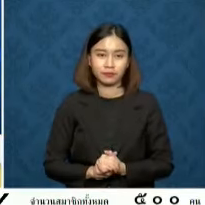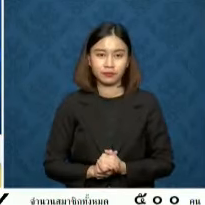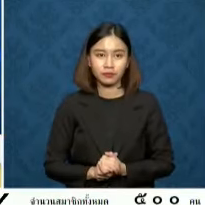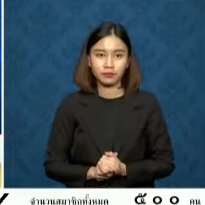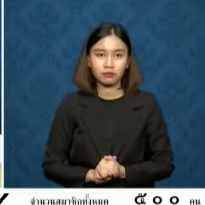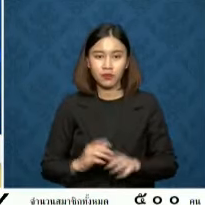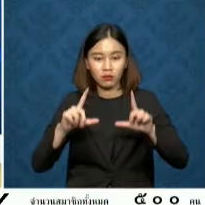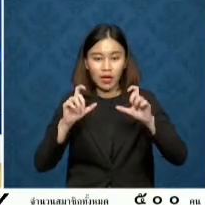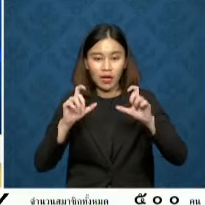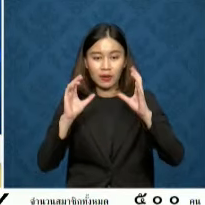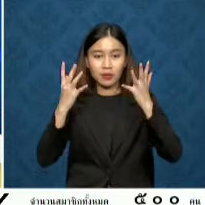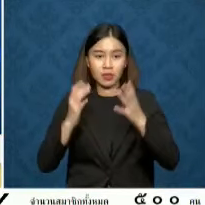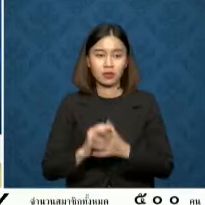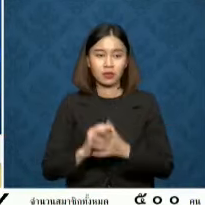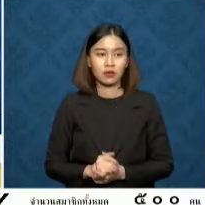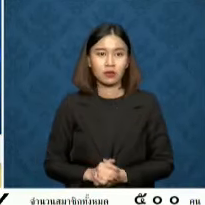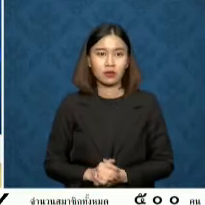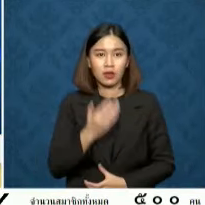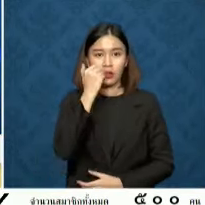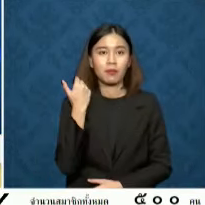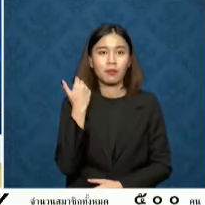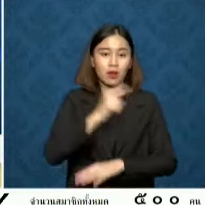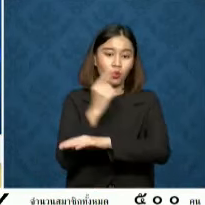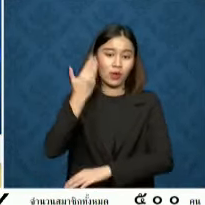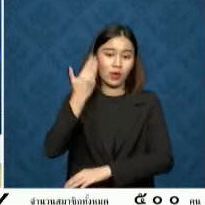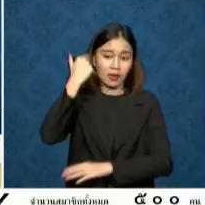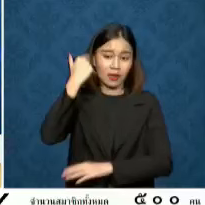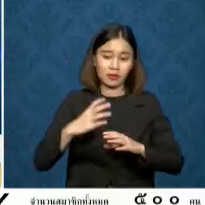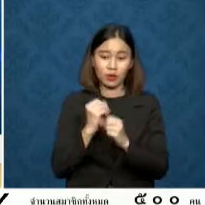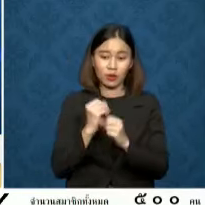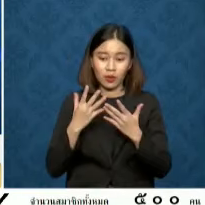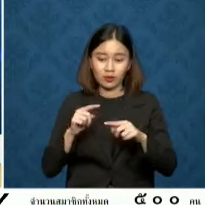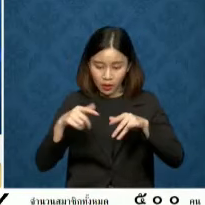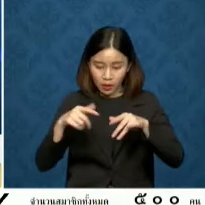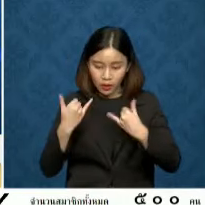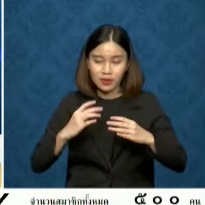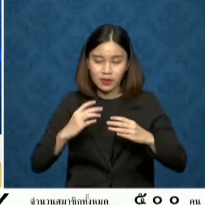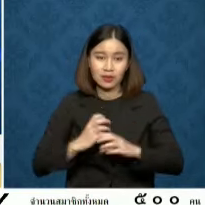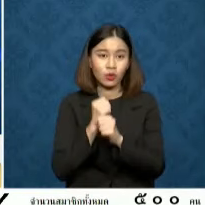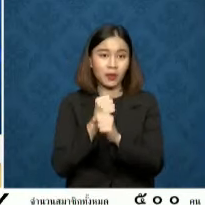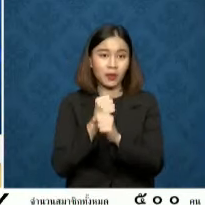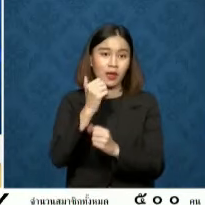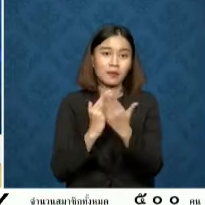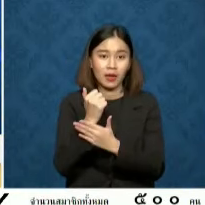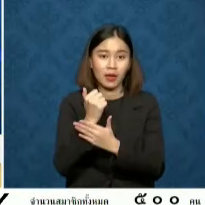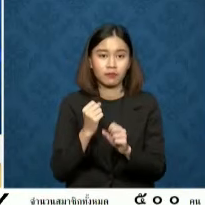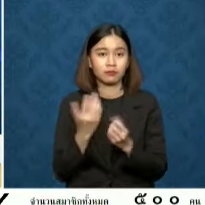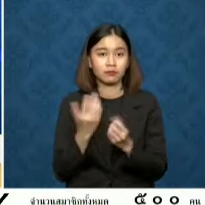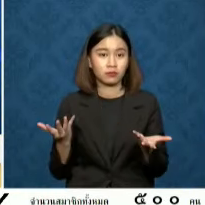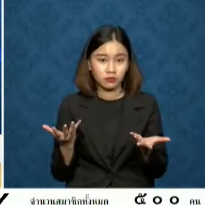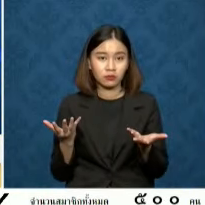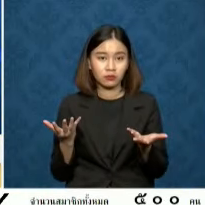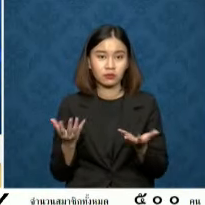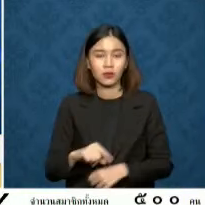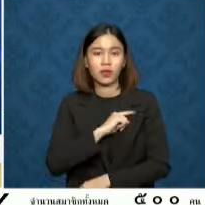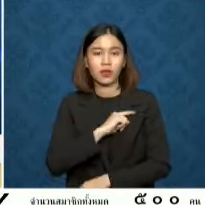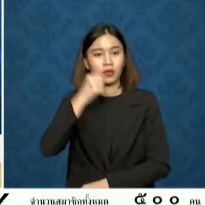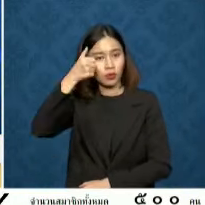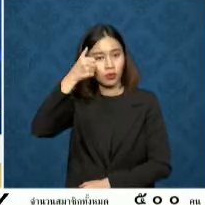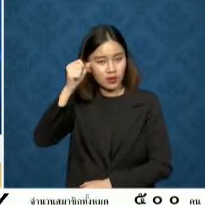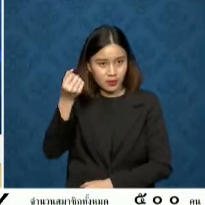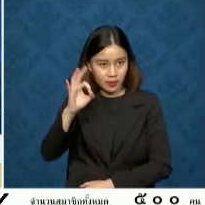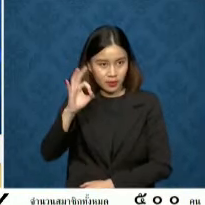ก็ไม่ได้ถ่ายเหมือนเดิมไม่ใช่หรอครับทำไมวันนั้นสรุปไม่ได้วันนี้กลับสรุปได้ภารกิจ19วันที่ท่าน